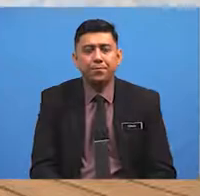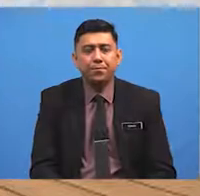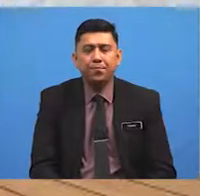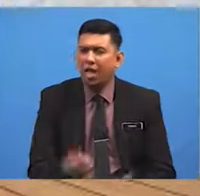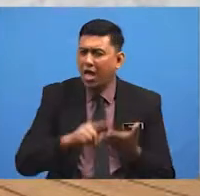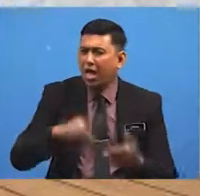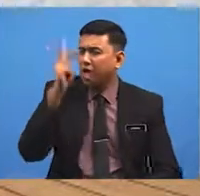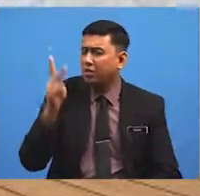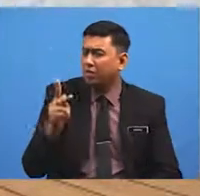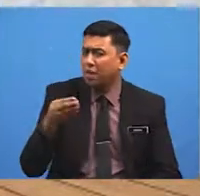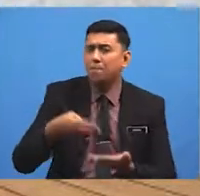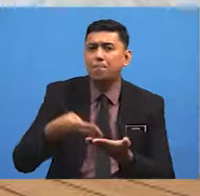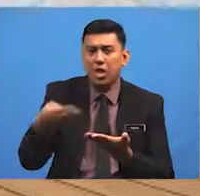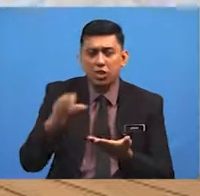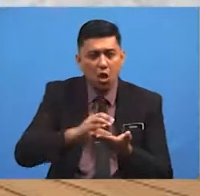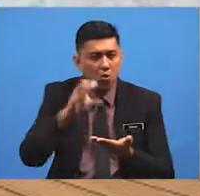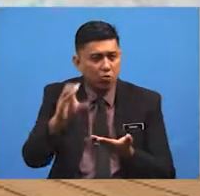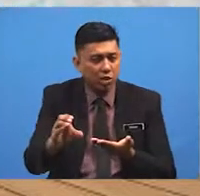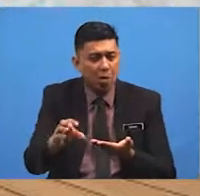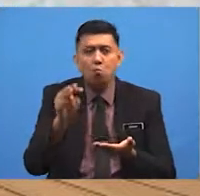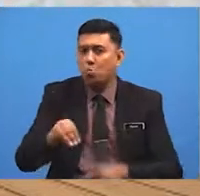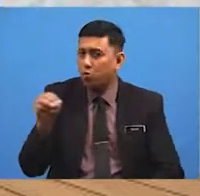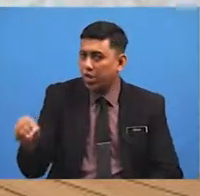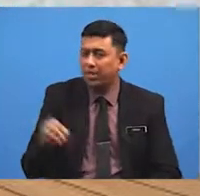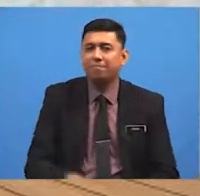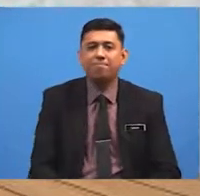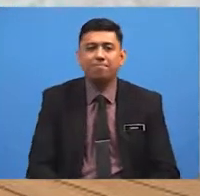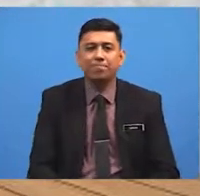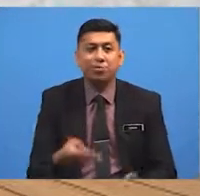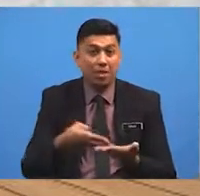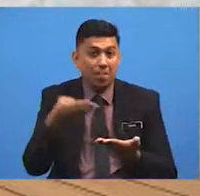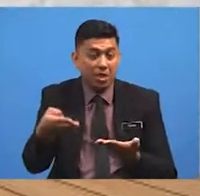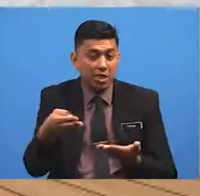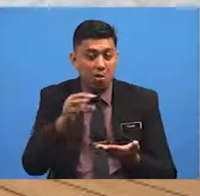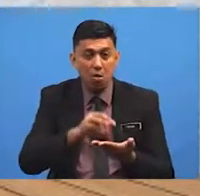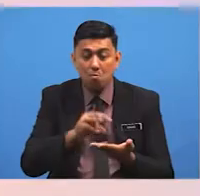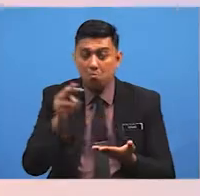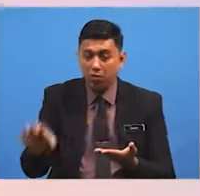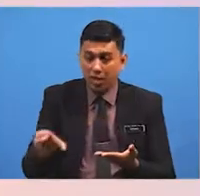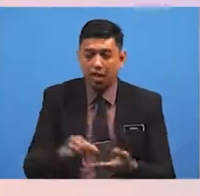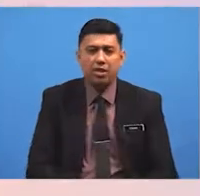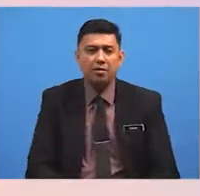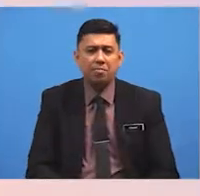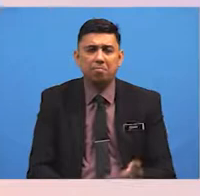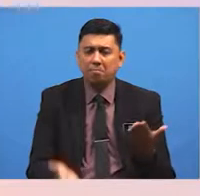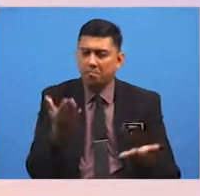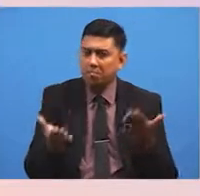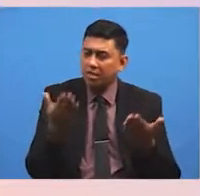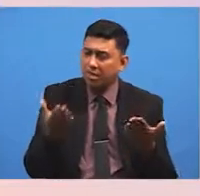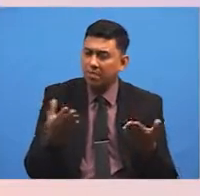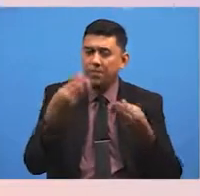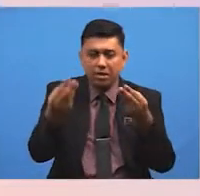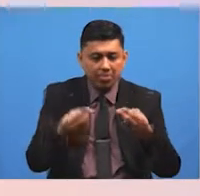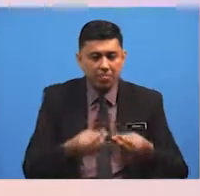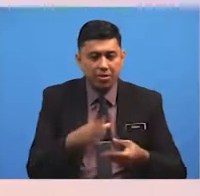Apakah belanjawan tunai murid-murid belanjawan tunai Kila anggaran penerimaan